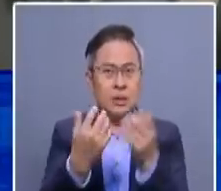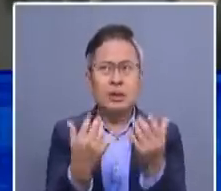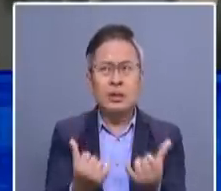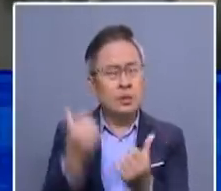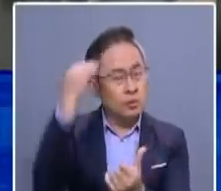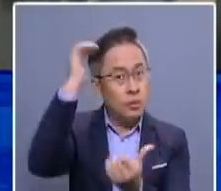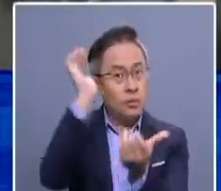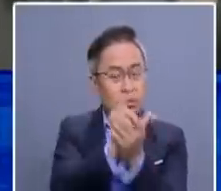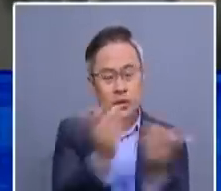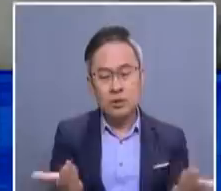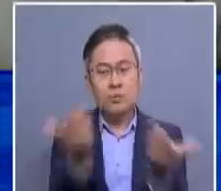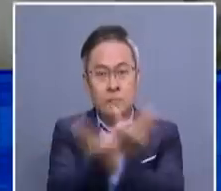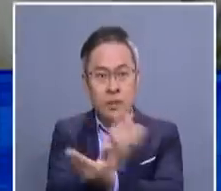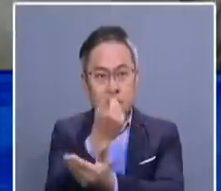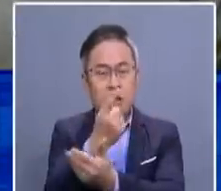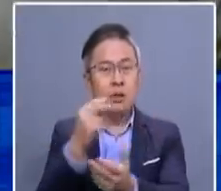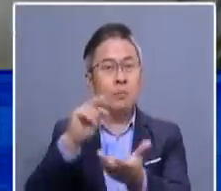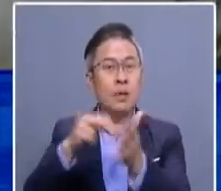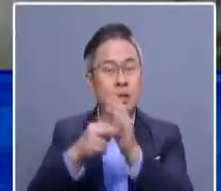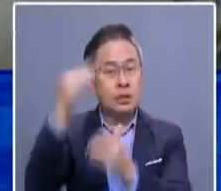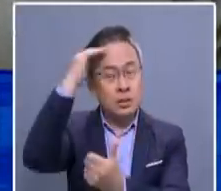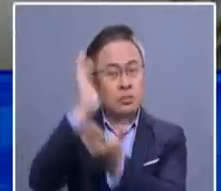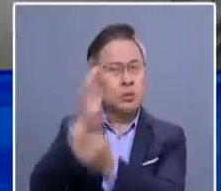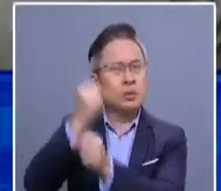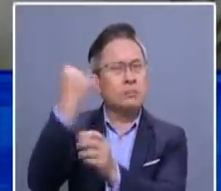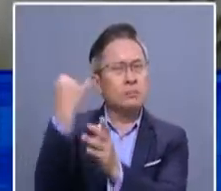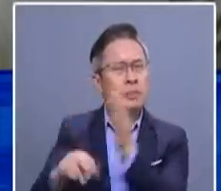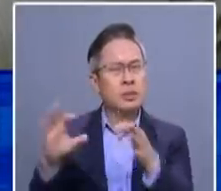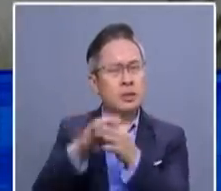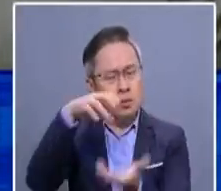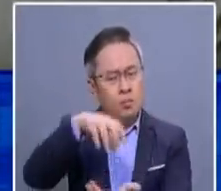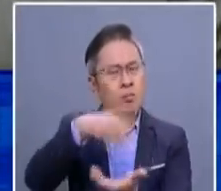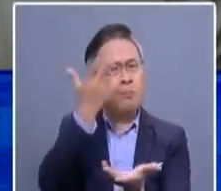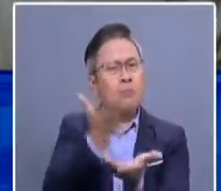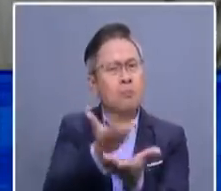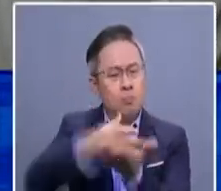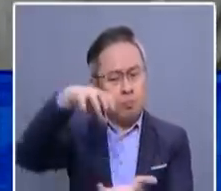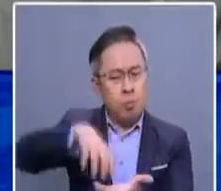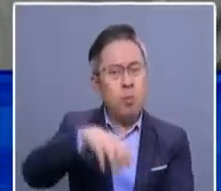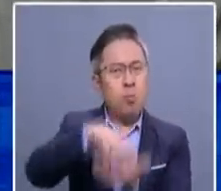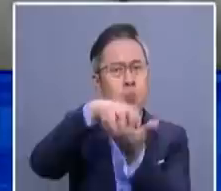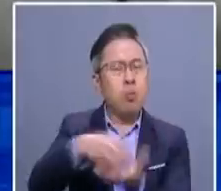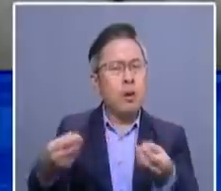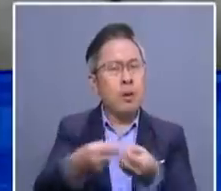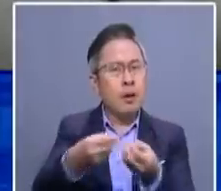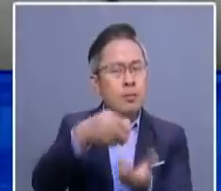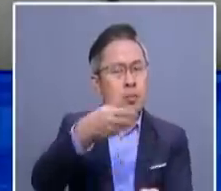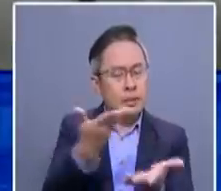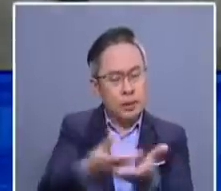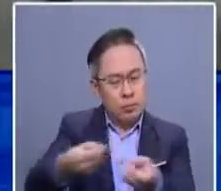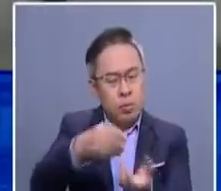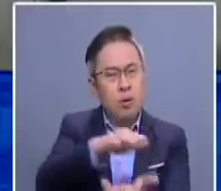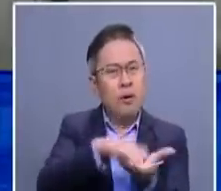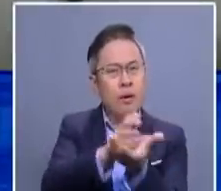ข้ามาเป็นกลุ่มที่มีปัญหาในเรื่องของบ่อนการพนันนะคะที่เป็นสาเหตุของการแพร่ระบาดของโควิด -19 ระลอกใหม่ในประ